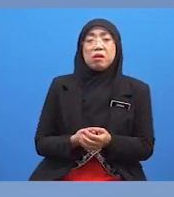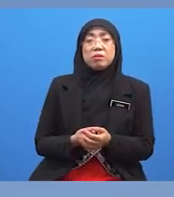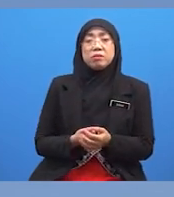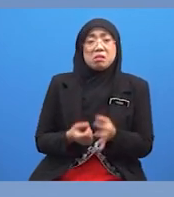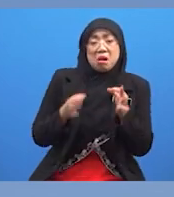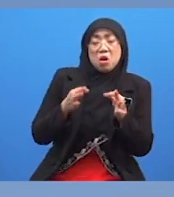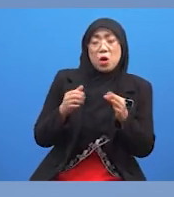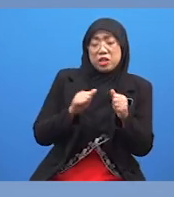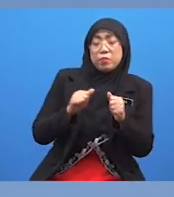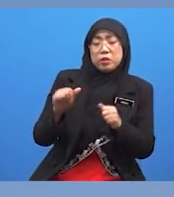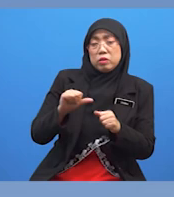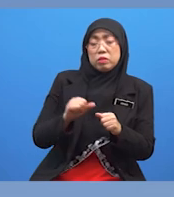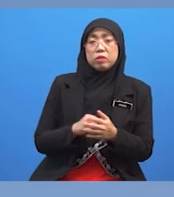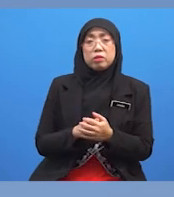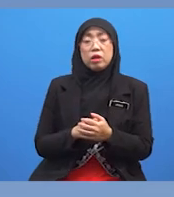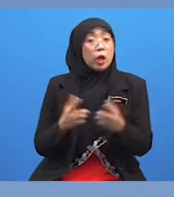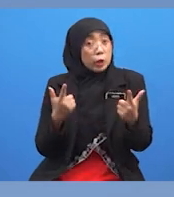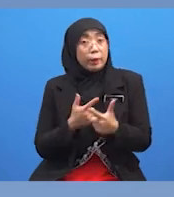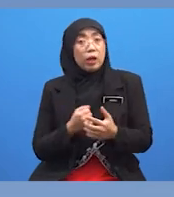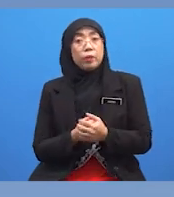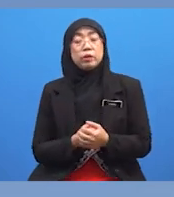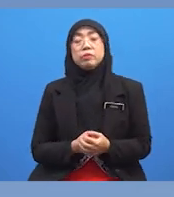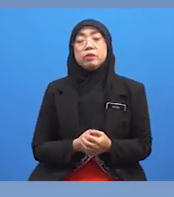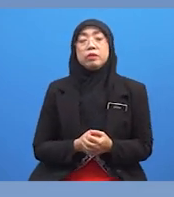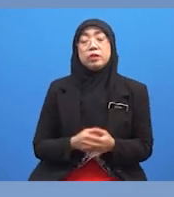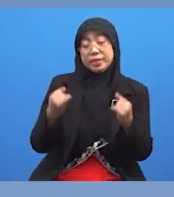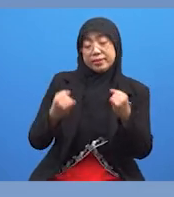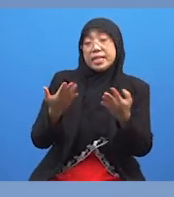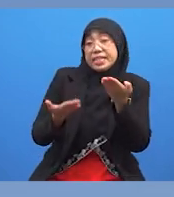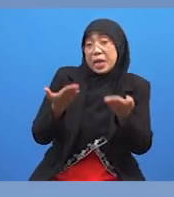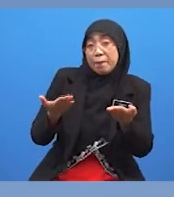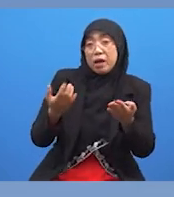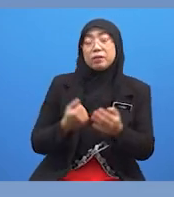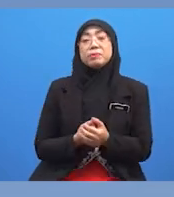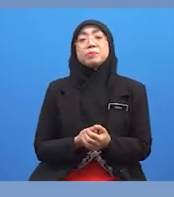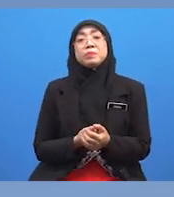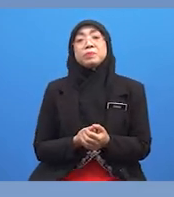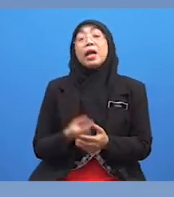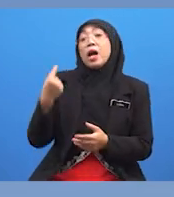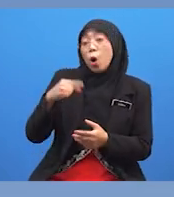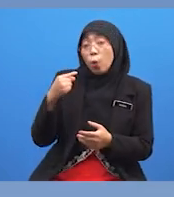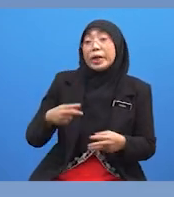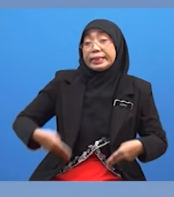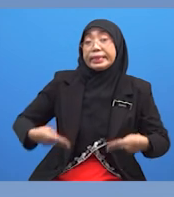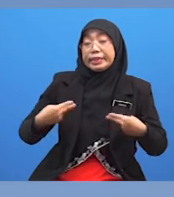holistik, modal insan yang seimbang, meningkatkan kualiti diri,